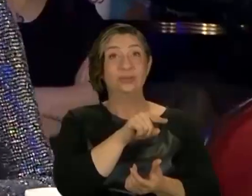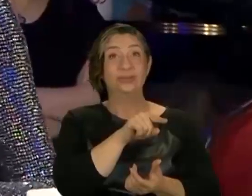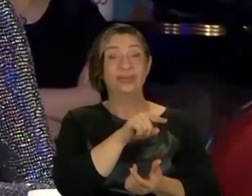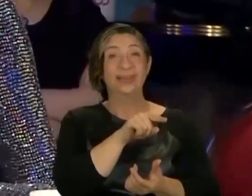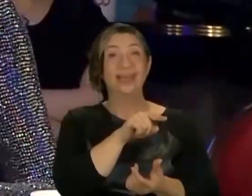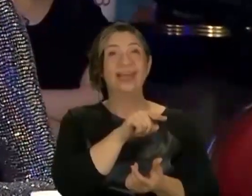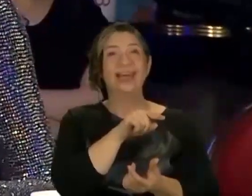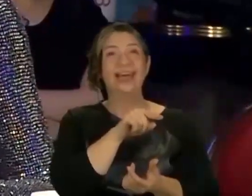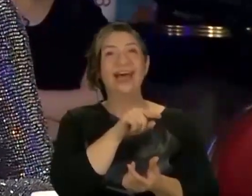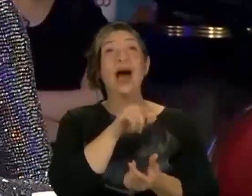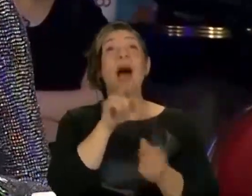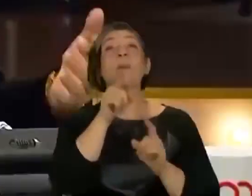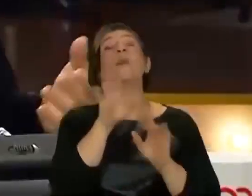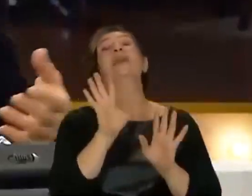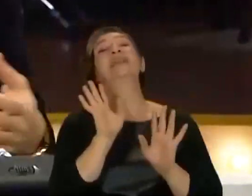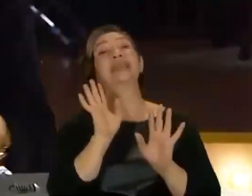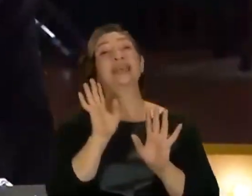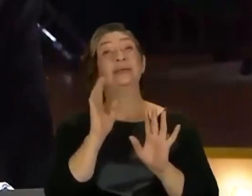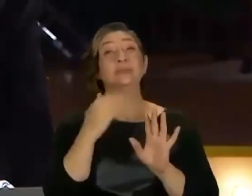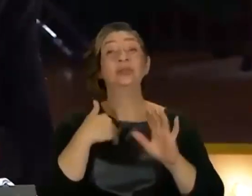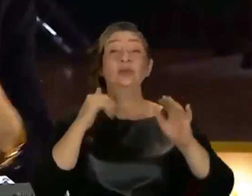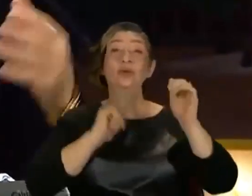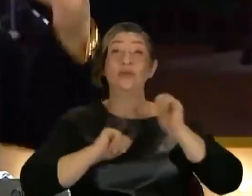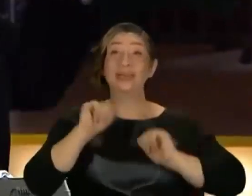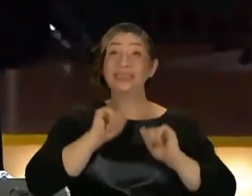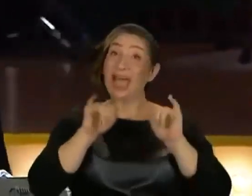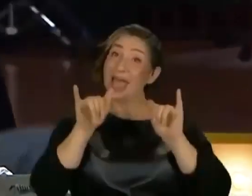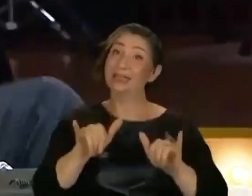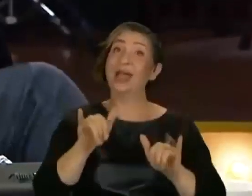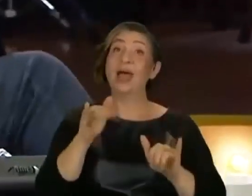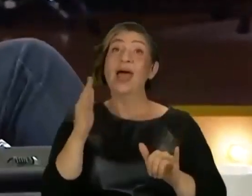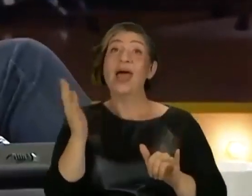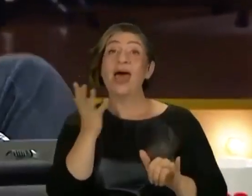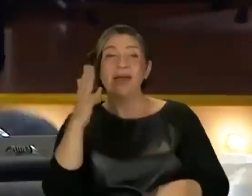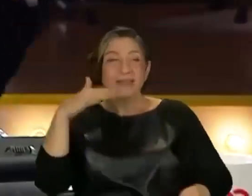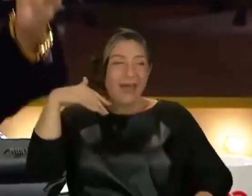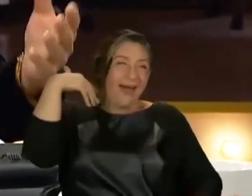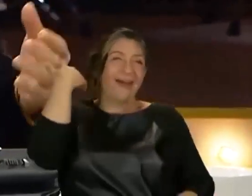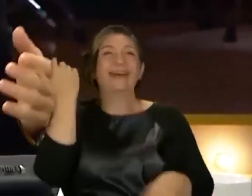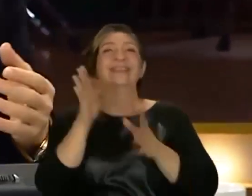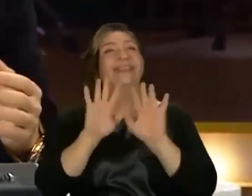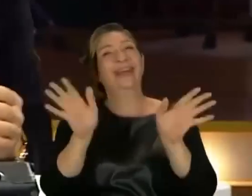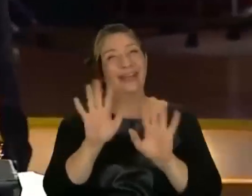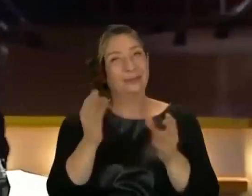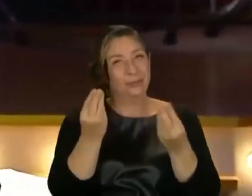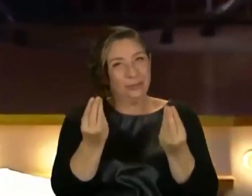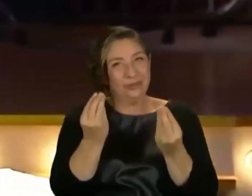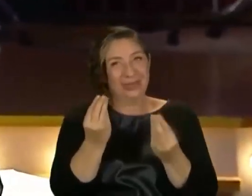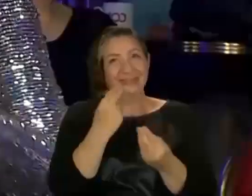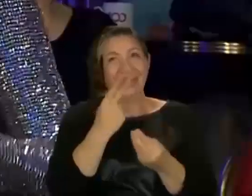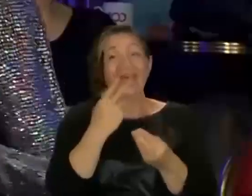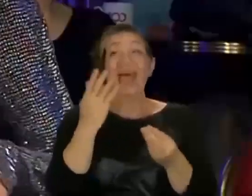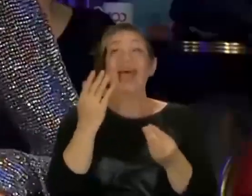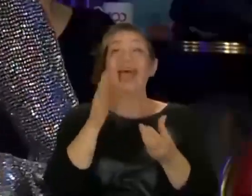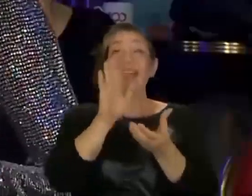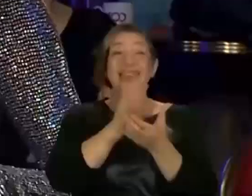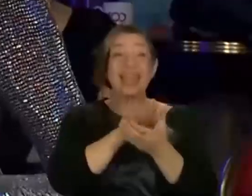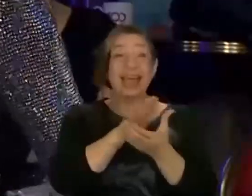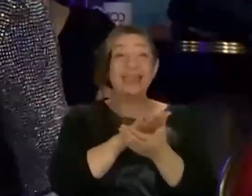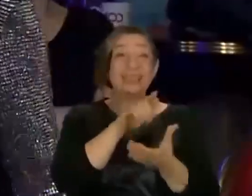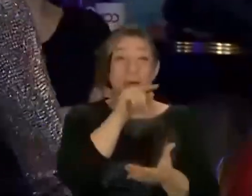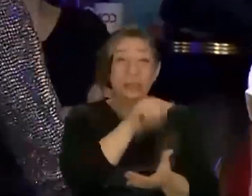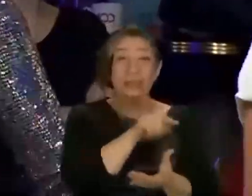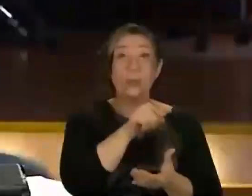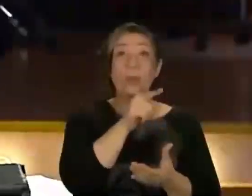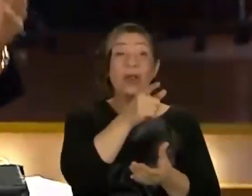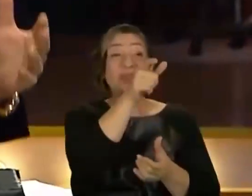Eğer takatukacı. Ama böyle değil. Biz konservatuar temin. Eğer takatukacı diye bir şey yok. Ya takatukacı böyle